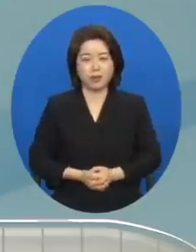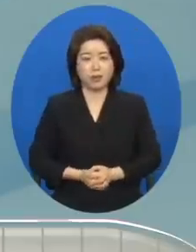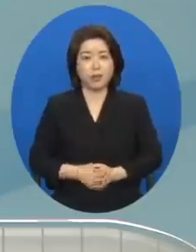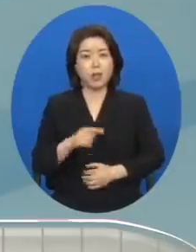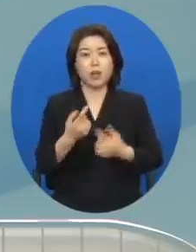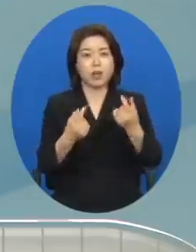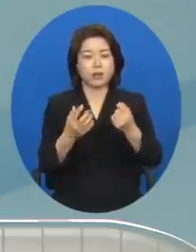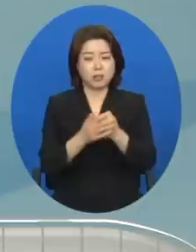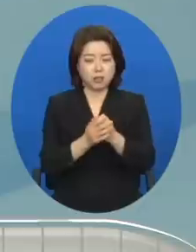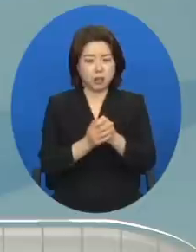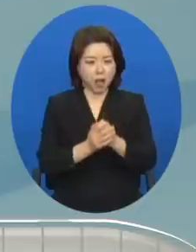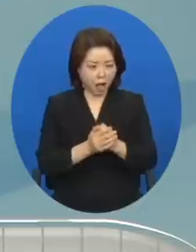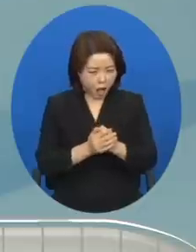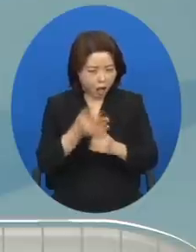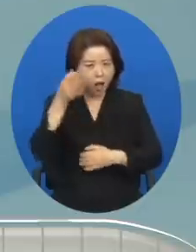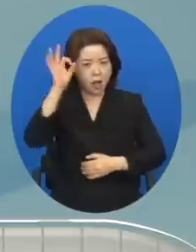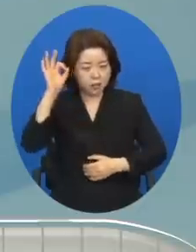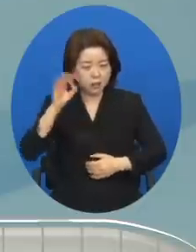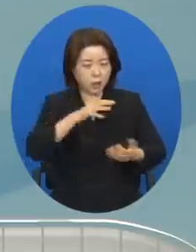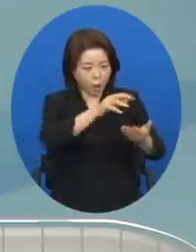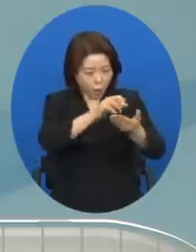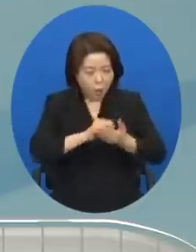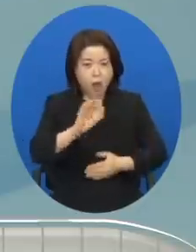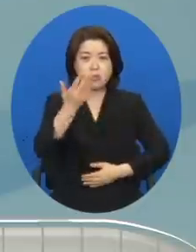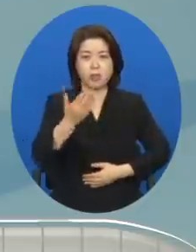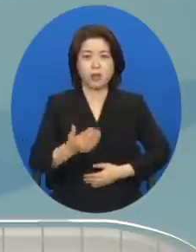이렇게 받아주면 되는 거구나, 그죠?